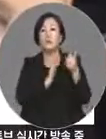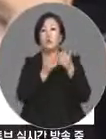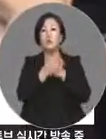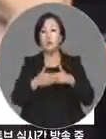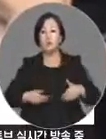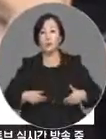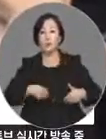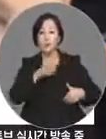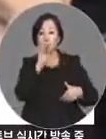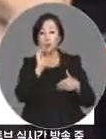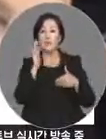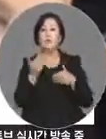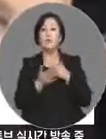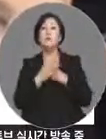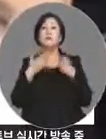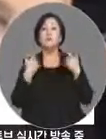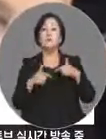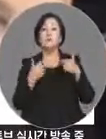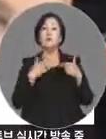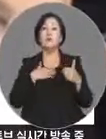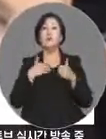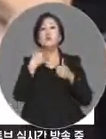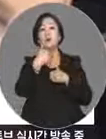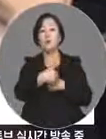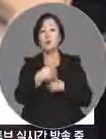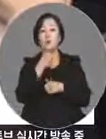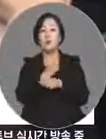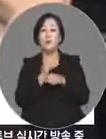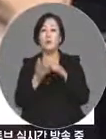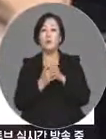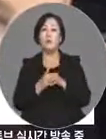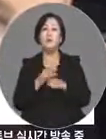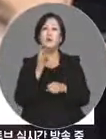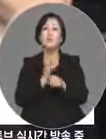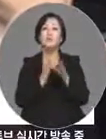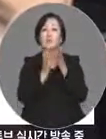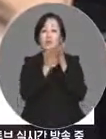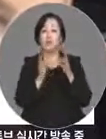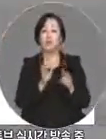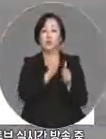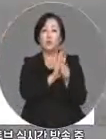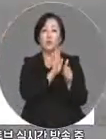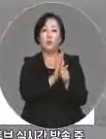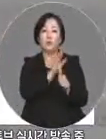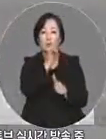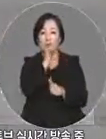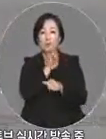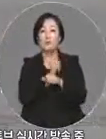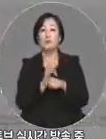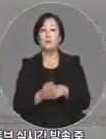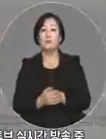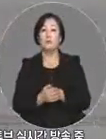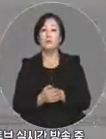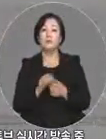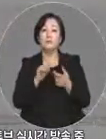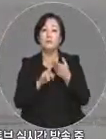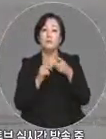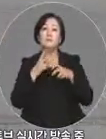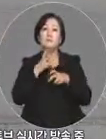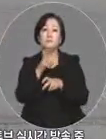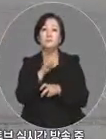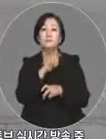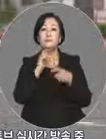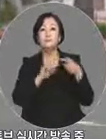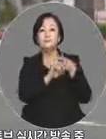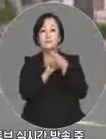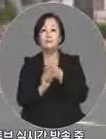필요하면 언제든지 저희들한테 요청을 하시면 24시간 지원을 해드리겠다. 이런 가운데 화물연대